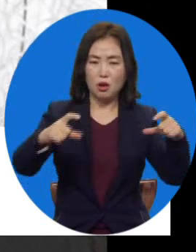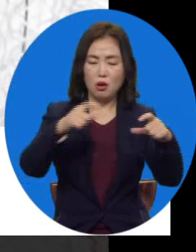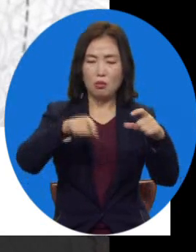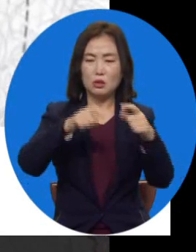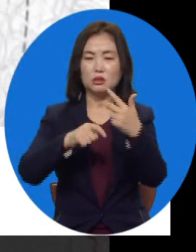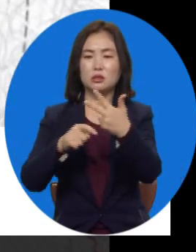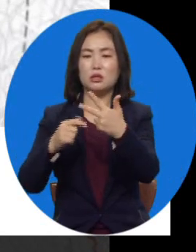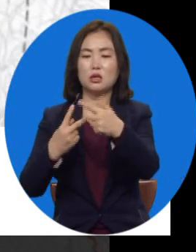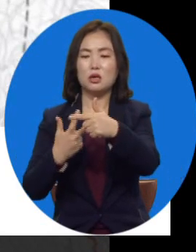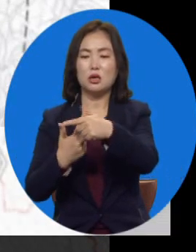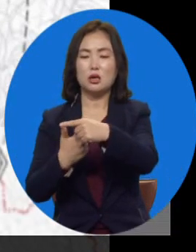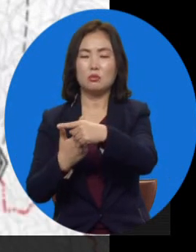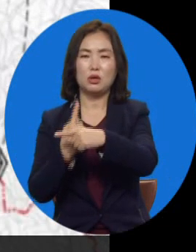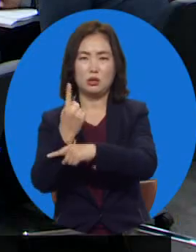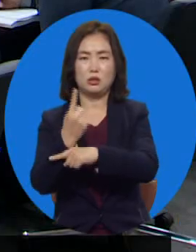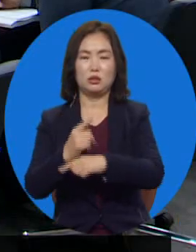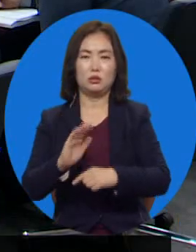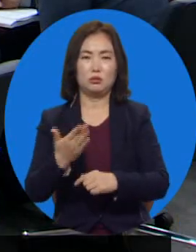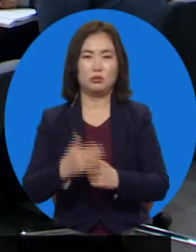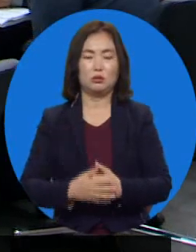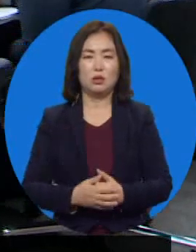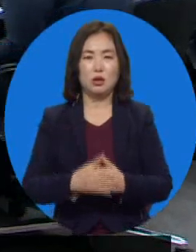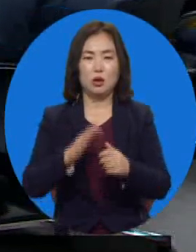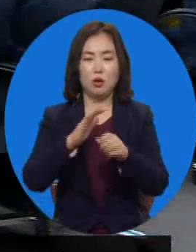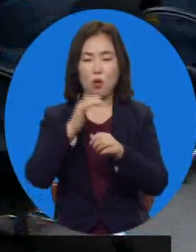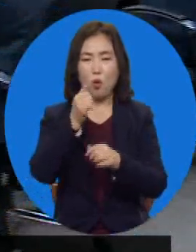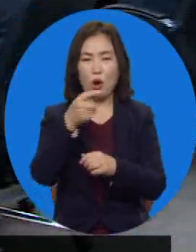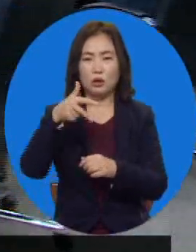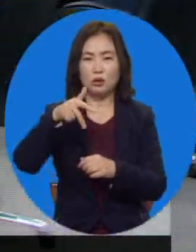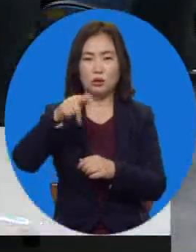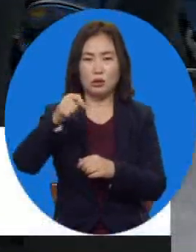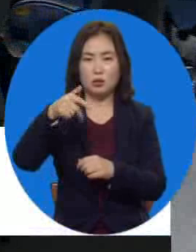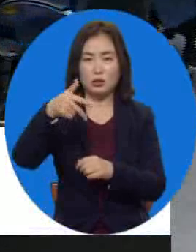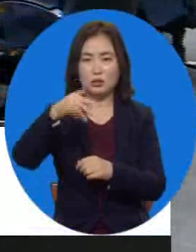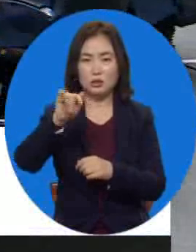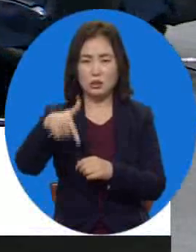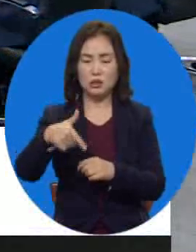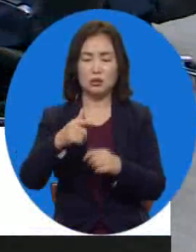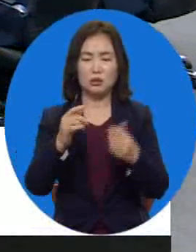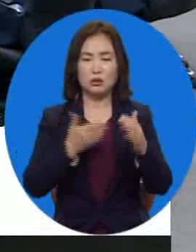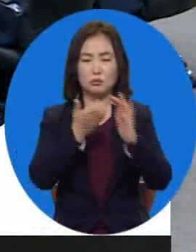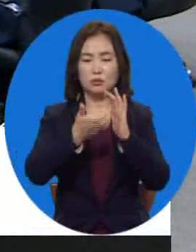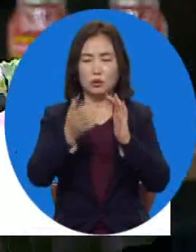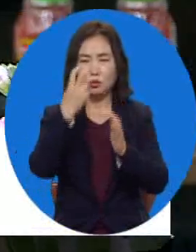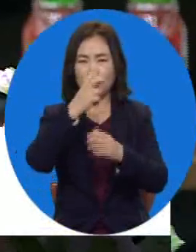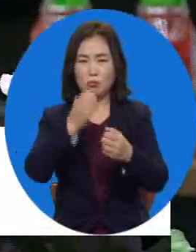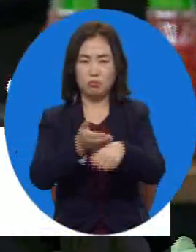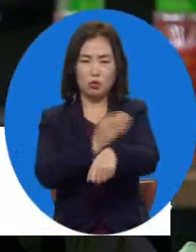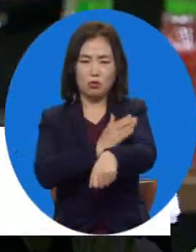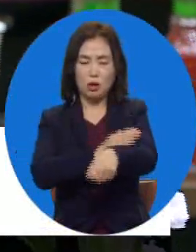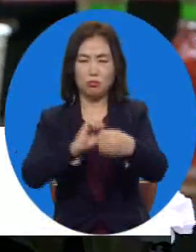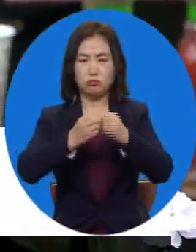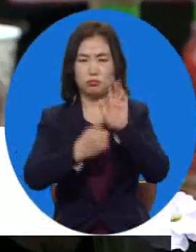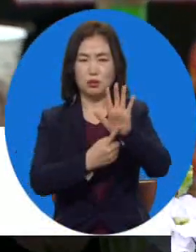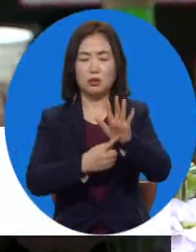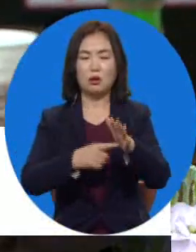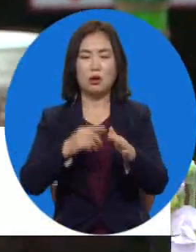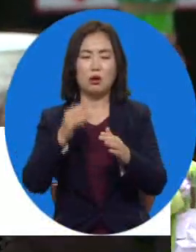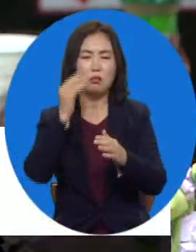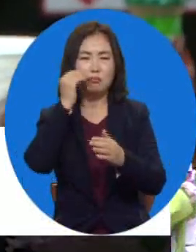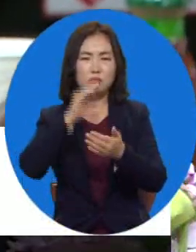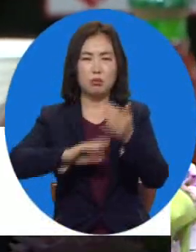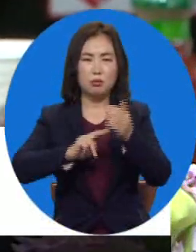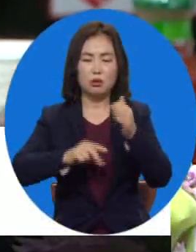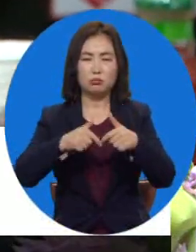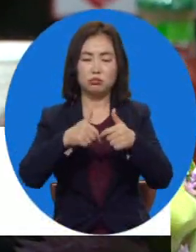7분의 1에 그쳤습니다 황 병 직도 의원은 부풀려진 입주 의 향 조 사 가 악성 미분양 을 불러 올 수